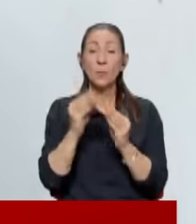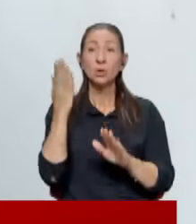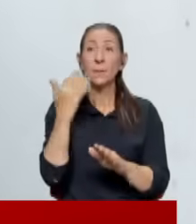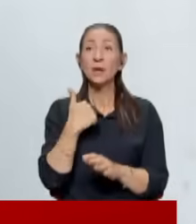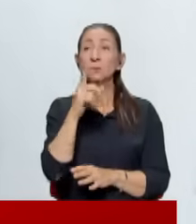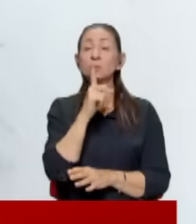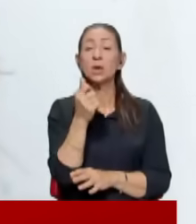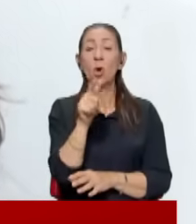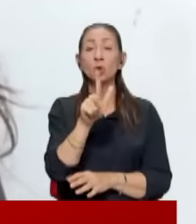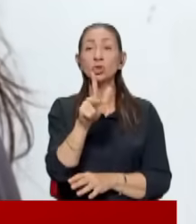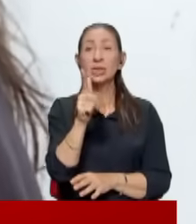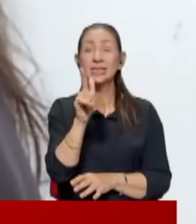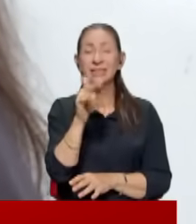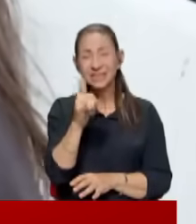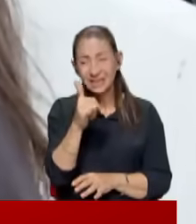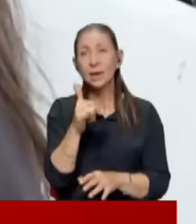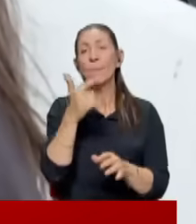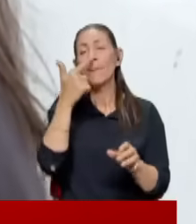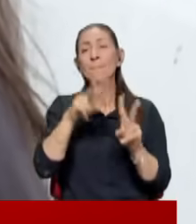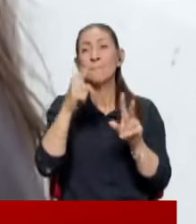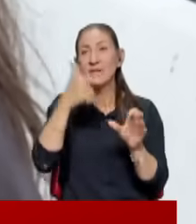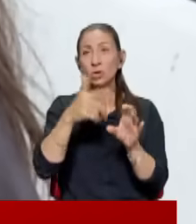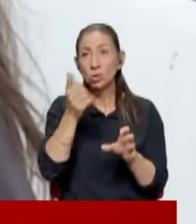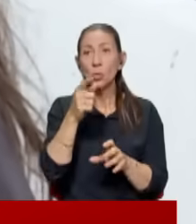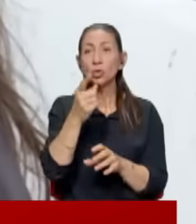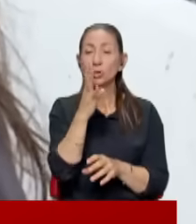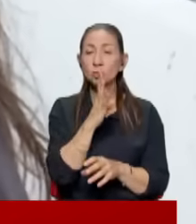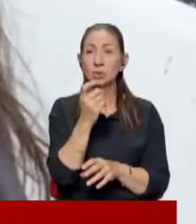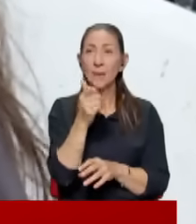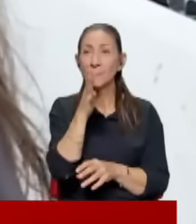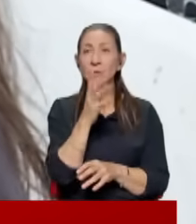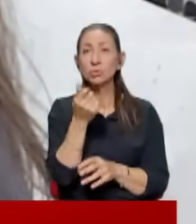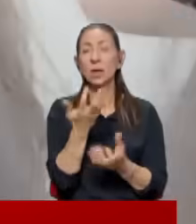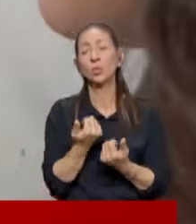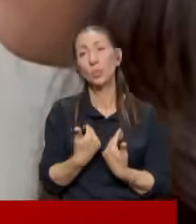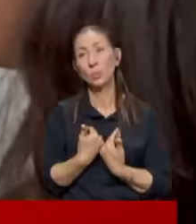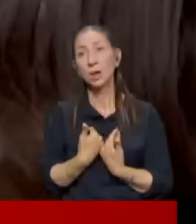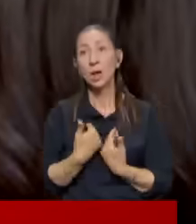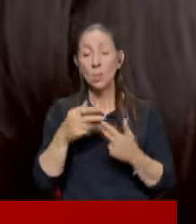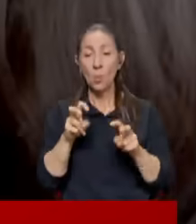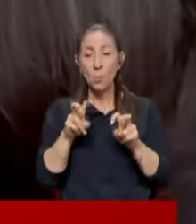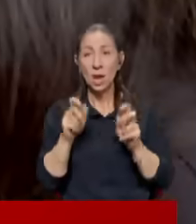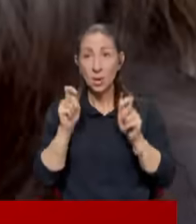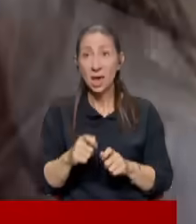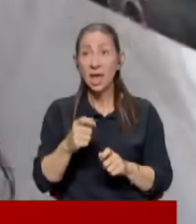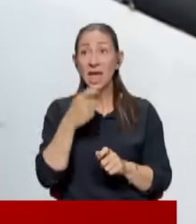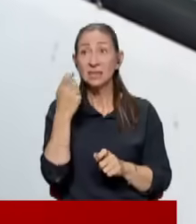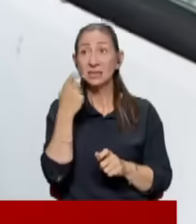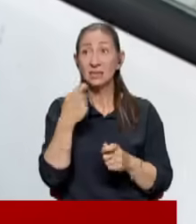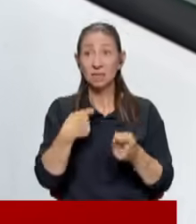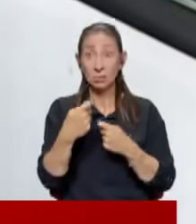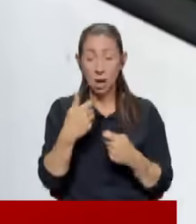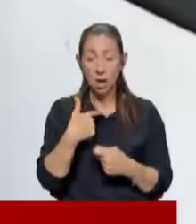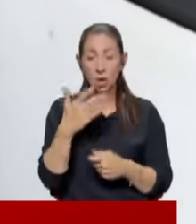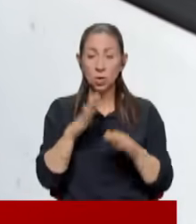ben 100 liraya 13 litre mazot alıyordum. Şimdi o mazotu 400 liraya 500 liraya alıyorum yani. Mobilyacılık yapıyoruz. Eski bir firmayız.